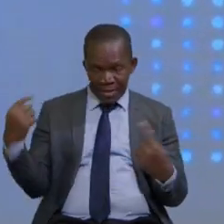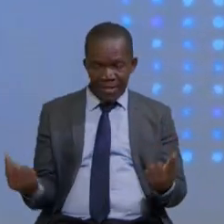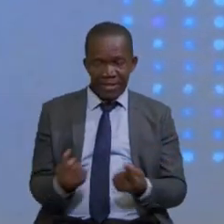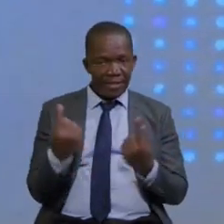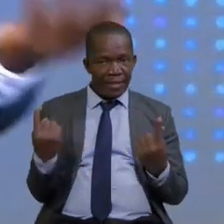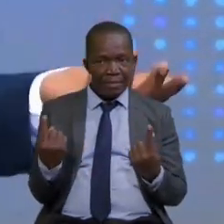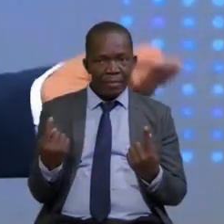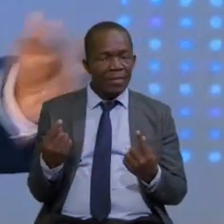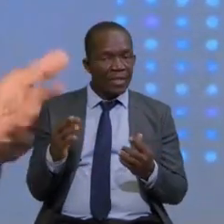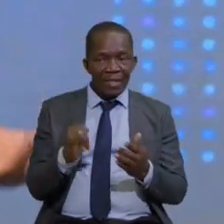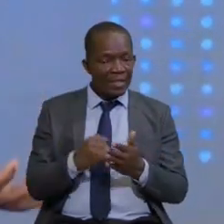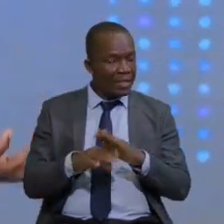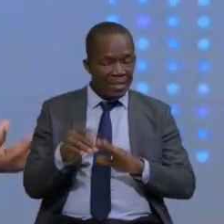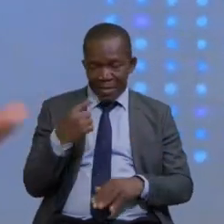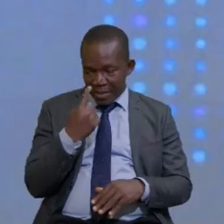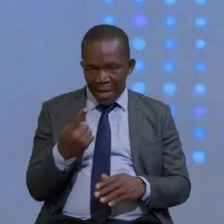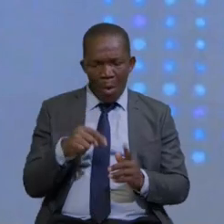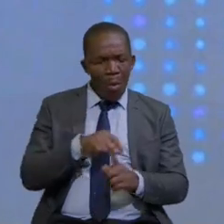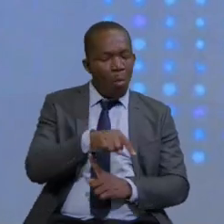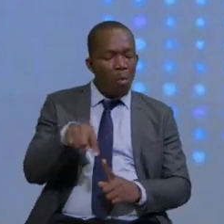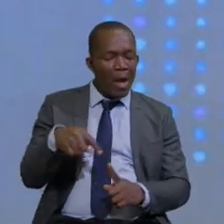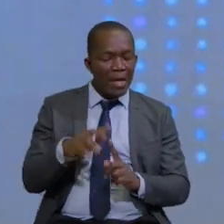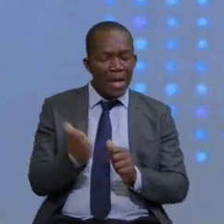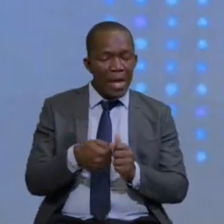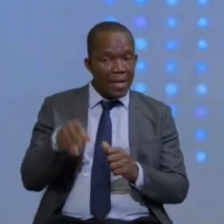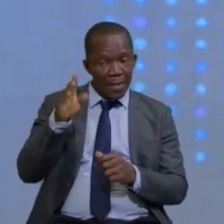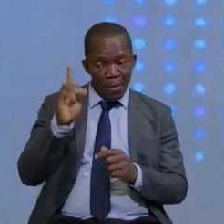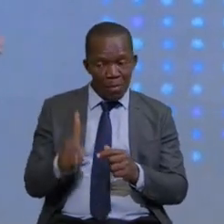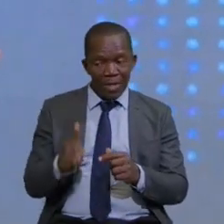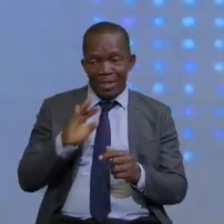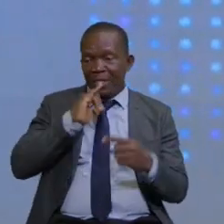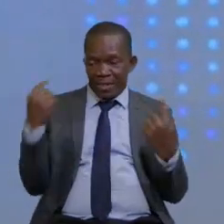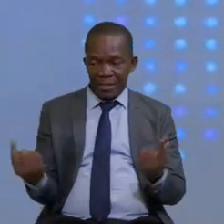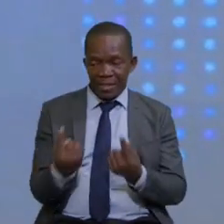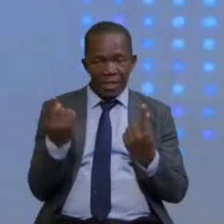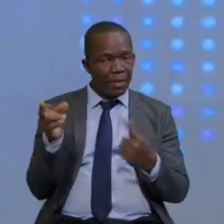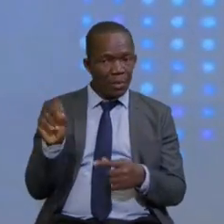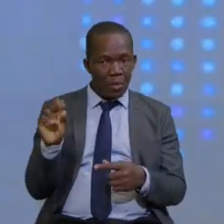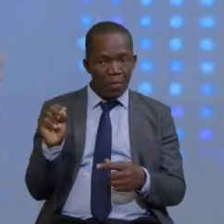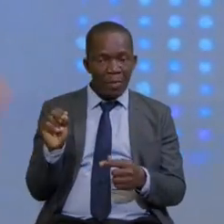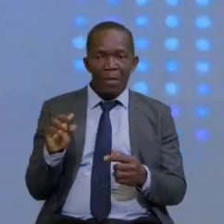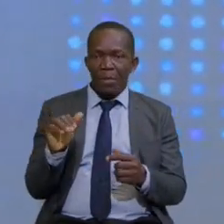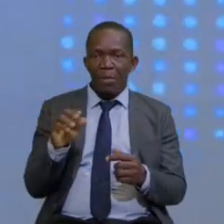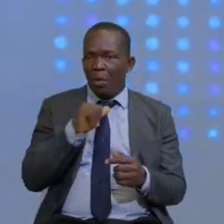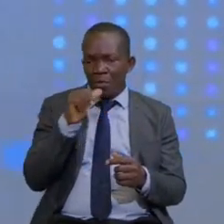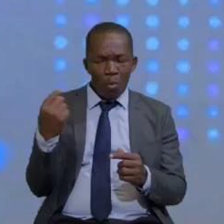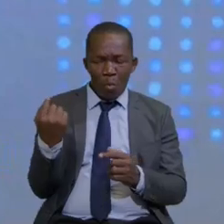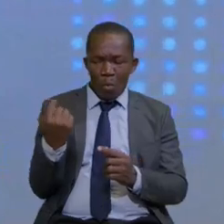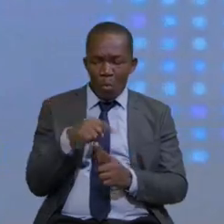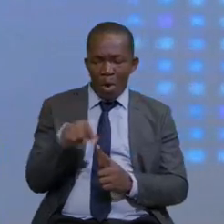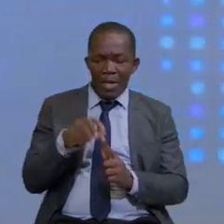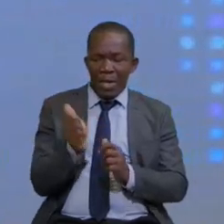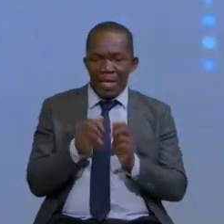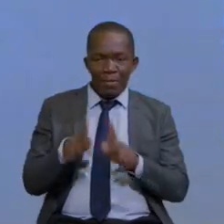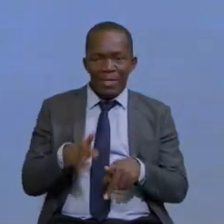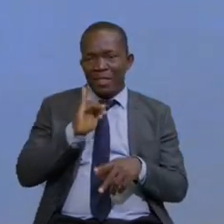quelqu'un a péché, comme si c'est naturel, comme si quelqu'un a faim, comme si lorsque quelqu'un a soif, comme si quelqu'un a soif.